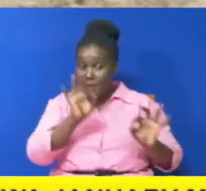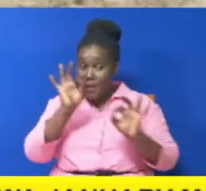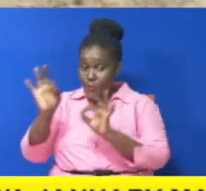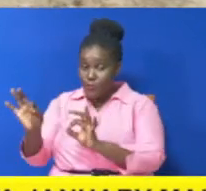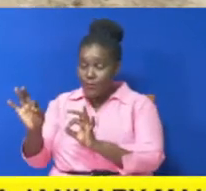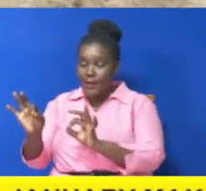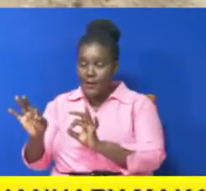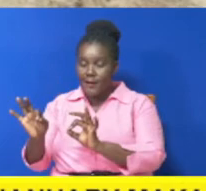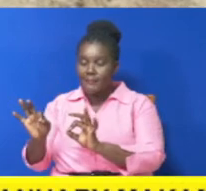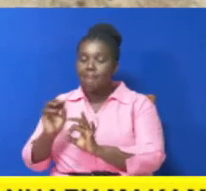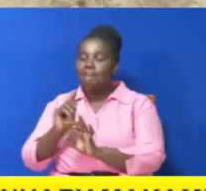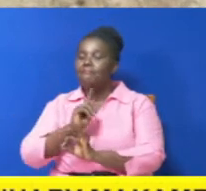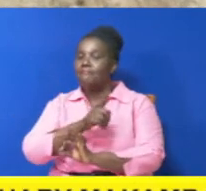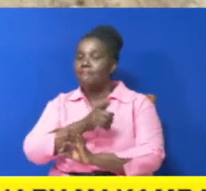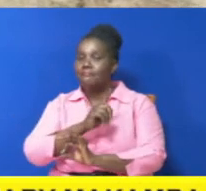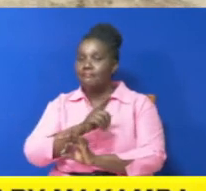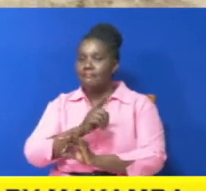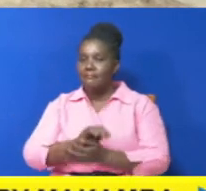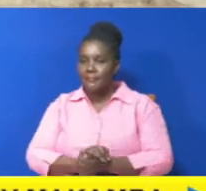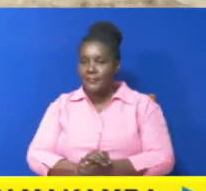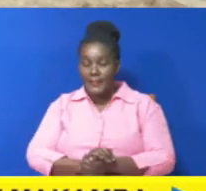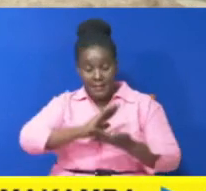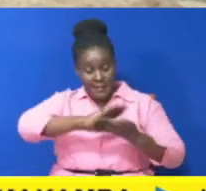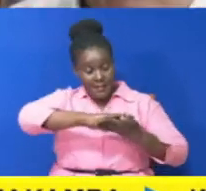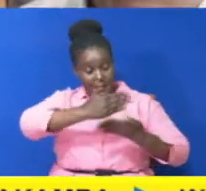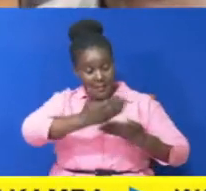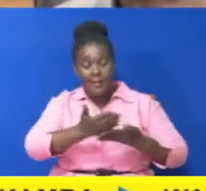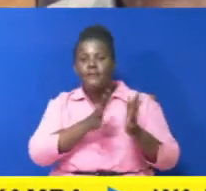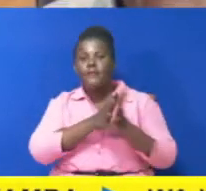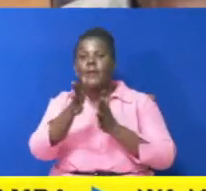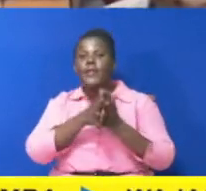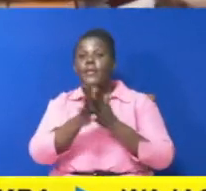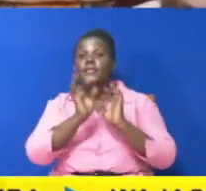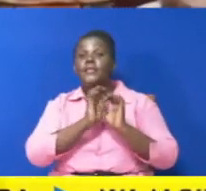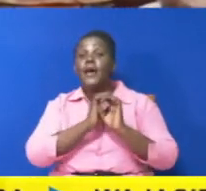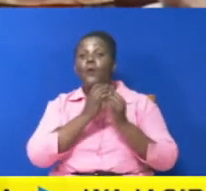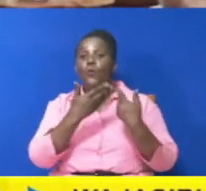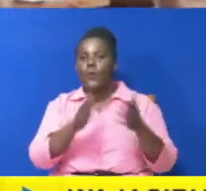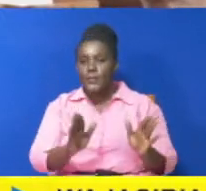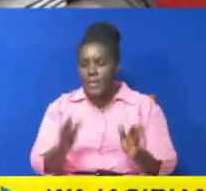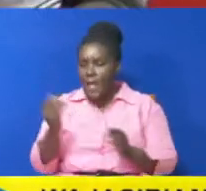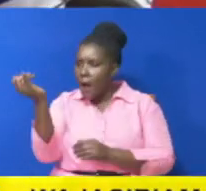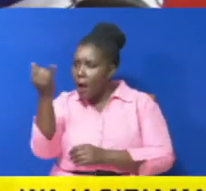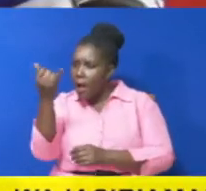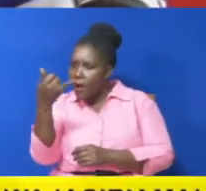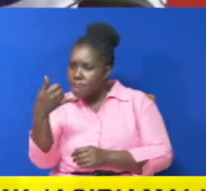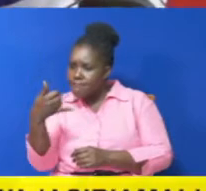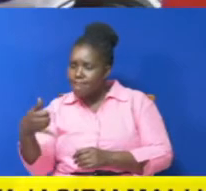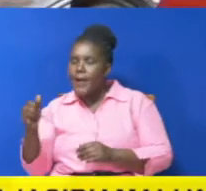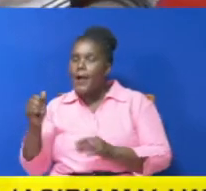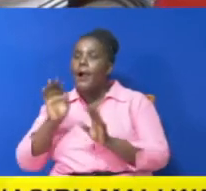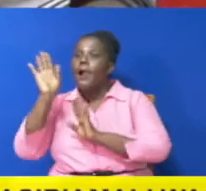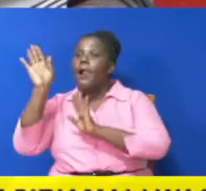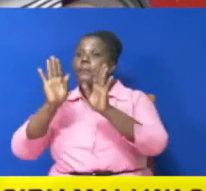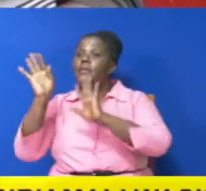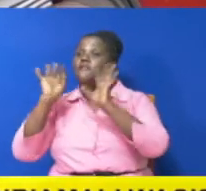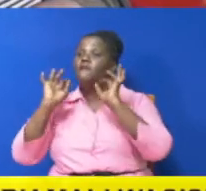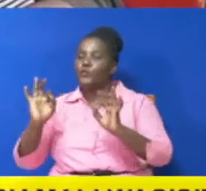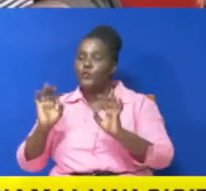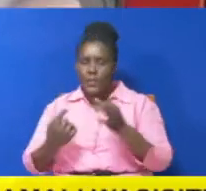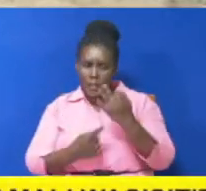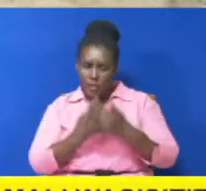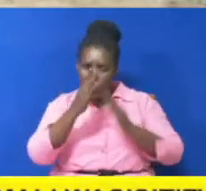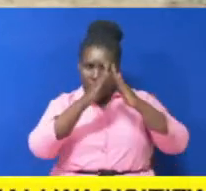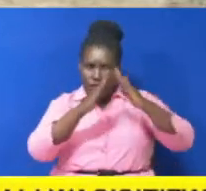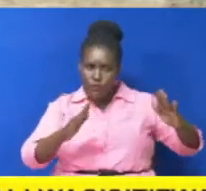bila kuhesabiwa, vishikwambi vyetu vimetueleza kuna lamani ambazo tumepewa, na ile lamani basi utakaporuka